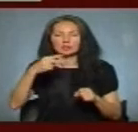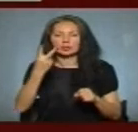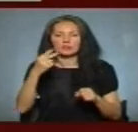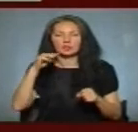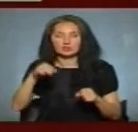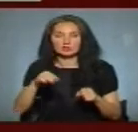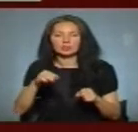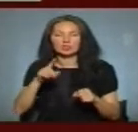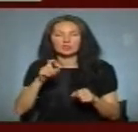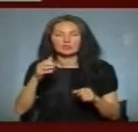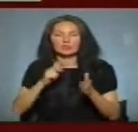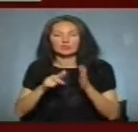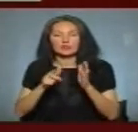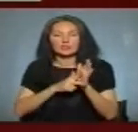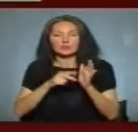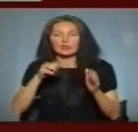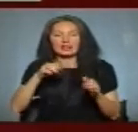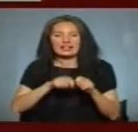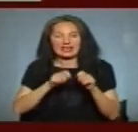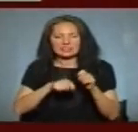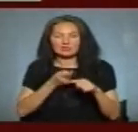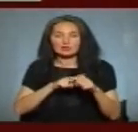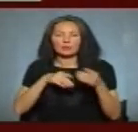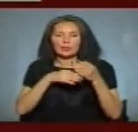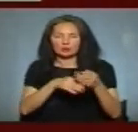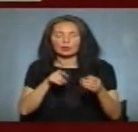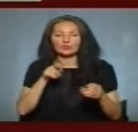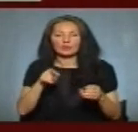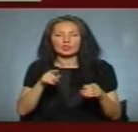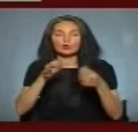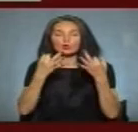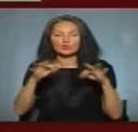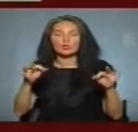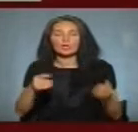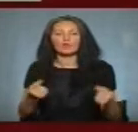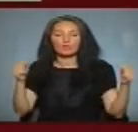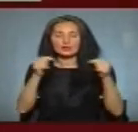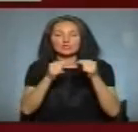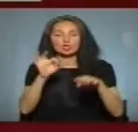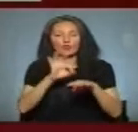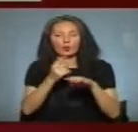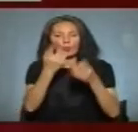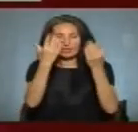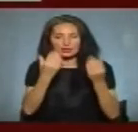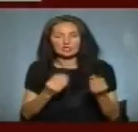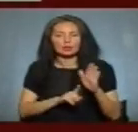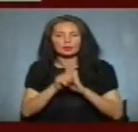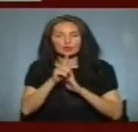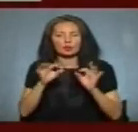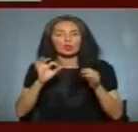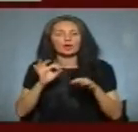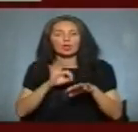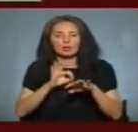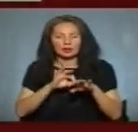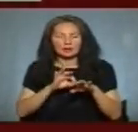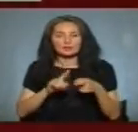тестів цим методом. За словами Володимира Паничева, він дає змогу визначити хворобу у перші дні інфікування. Загалом, каже Володимир Паничев, на